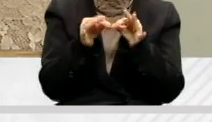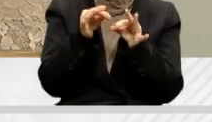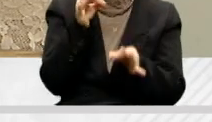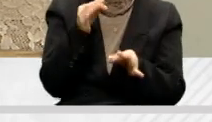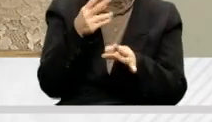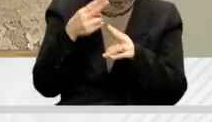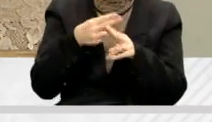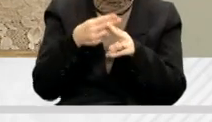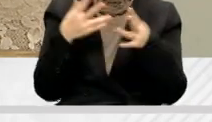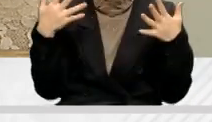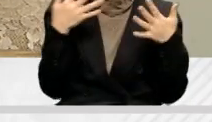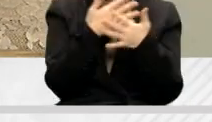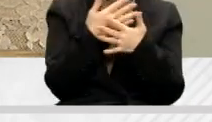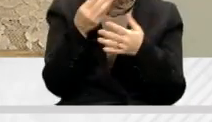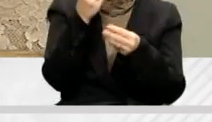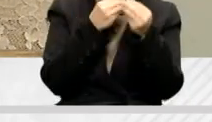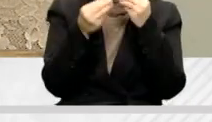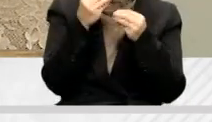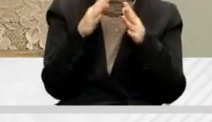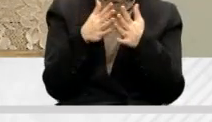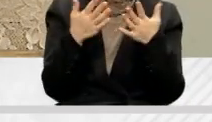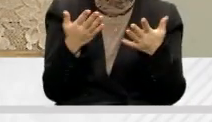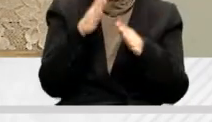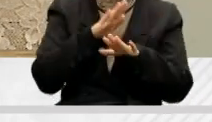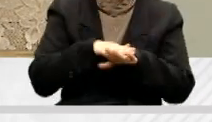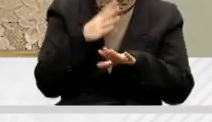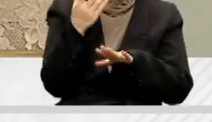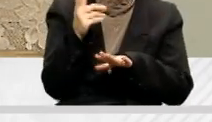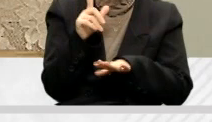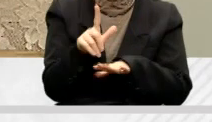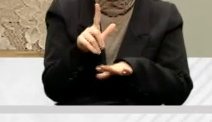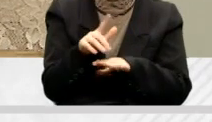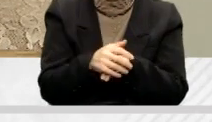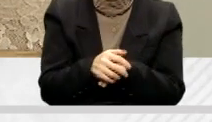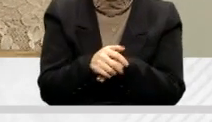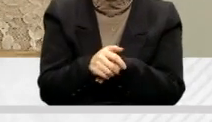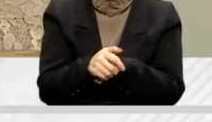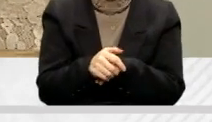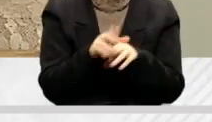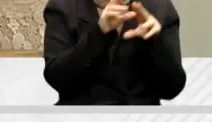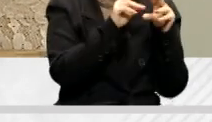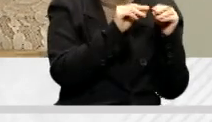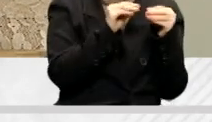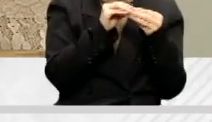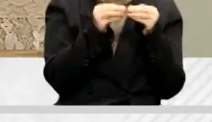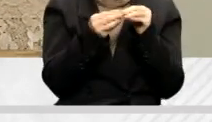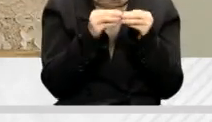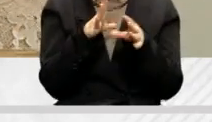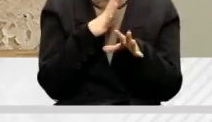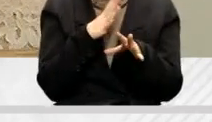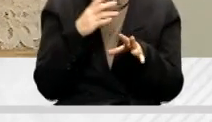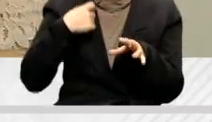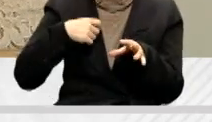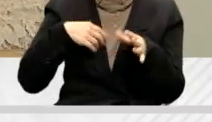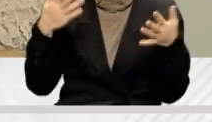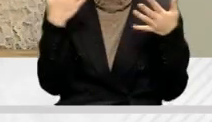örneğin mesela akşam yemeği menüsünü nasıl geçirmeli? Eğer varsa uykuya geçişte problem. Evet, özellikle akşam yemeği önemli